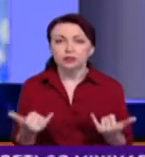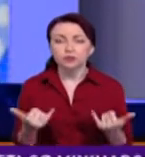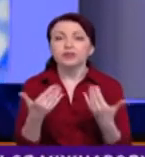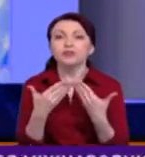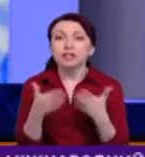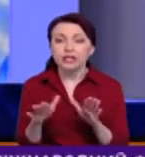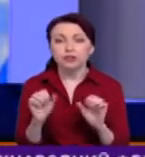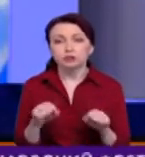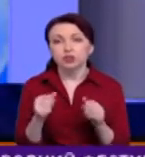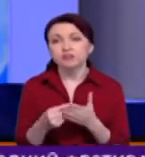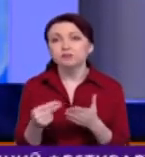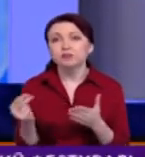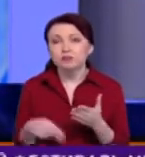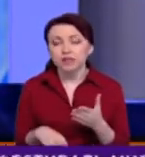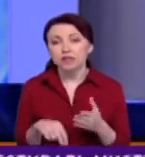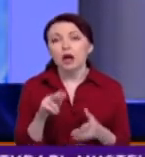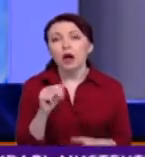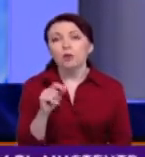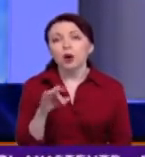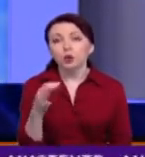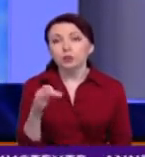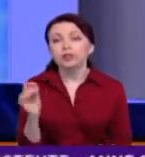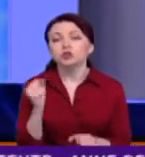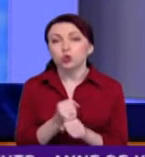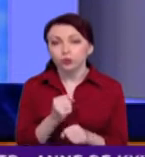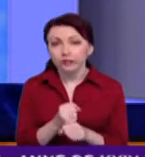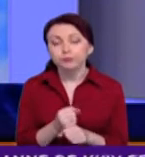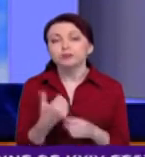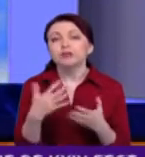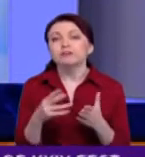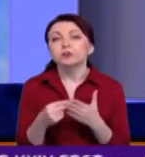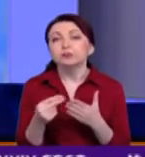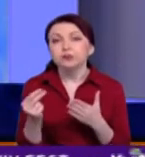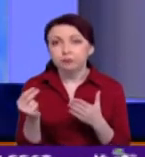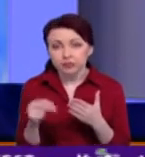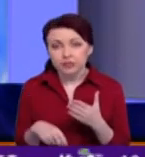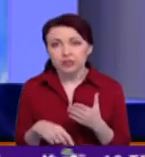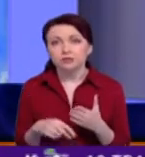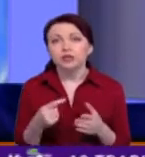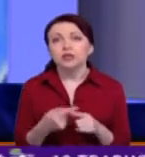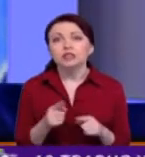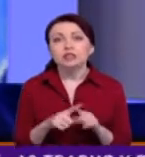відкрилась можливість підписання, що Андрій Парубій зробив, вони підписані.